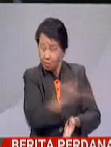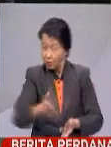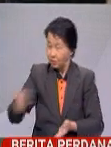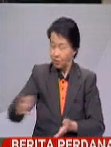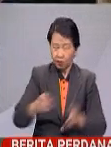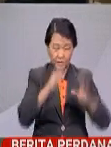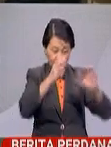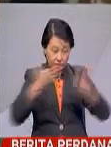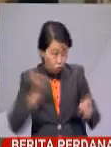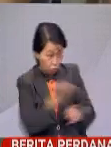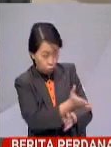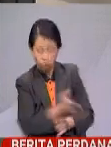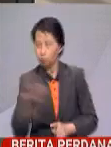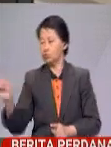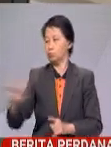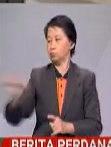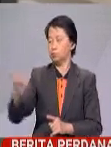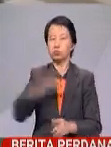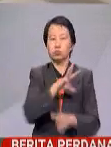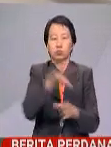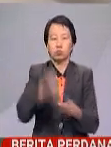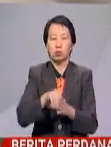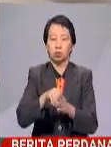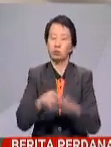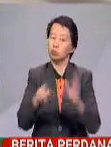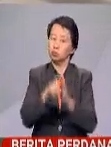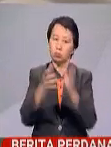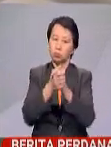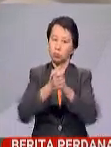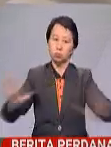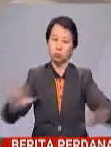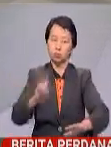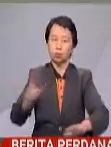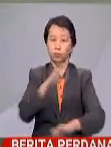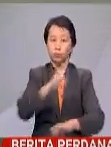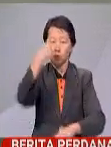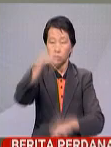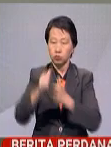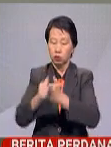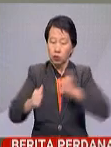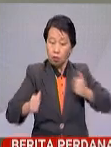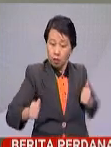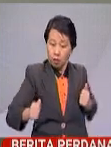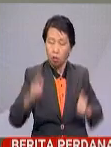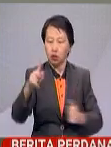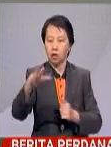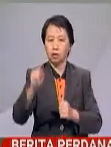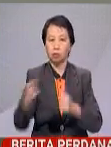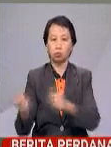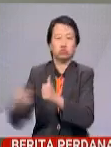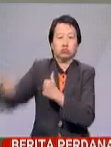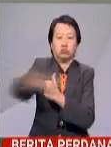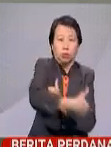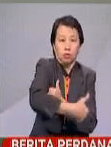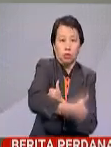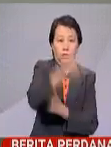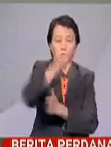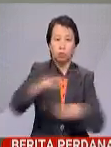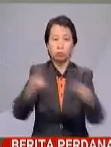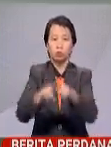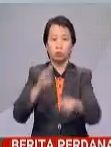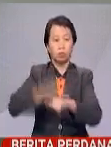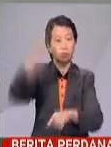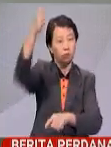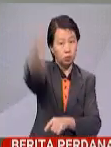secara fizikal dengan alasan ia membabitkan isu keselamatan dan juga bagi mengelakkan satu kes pendahulu untuk kes sama di